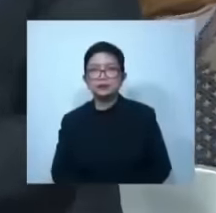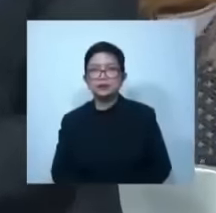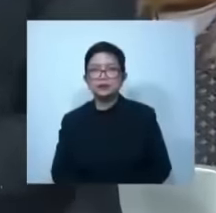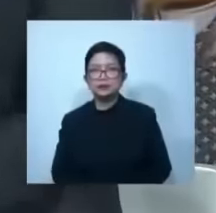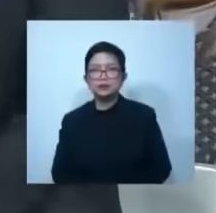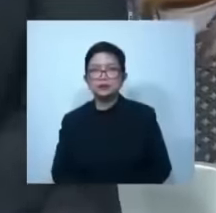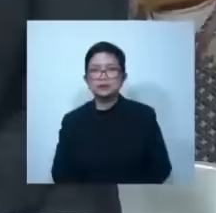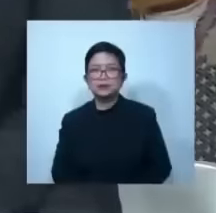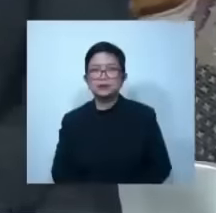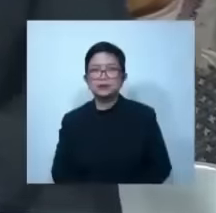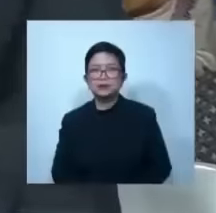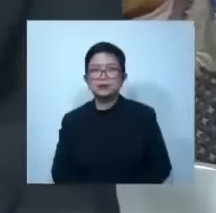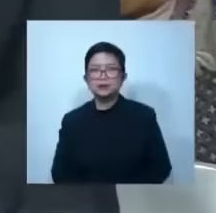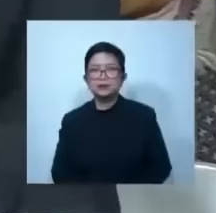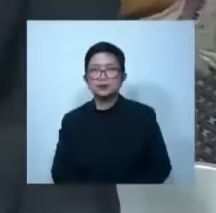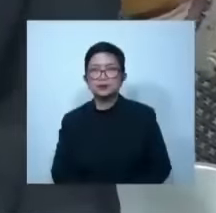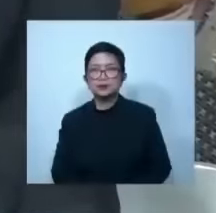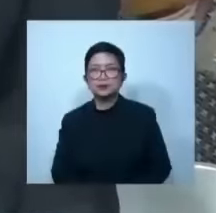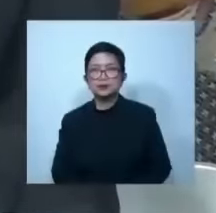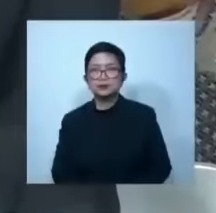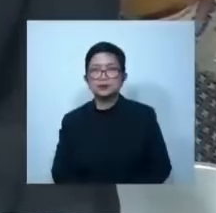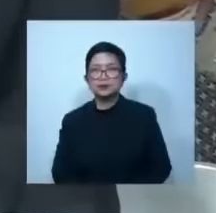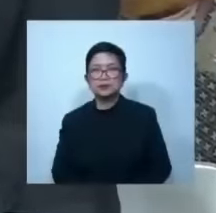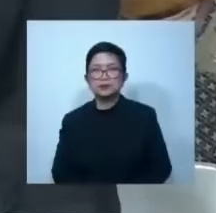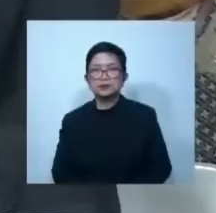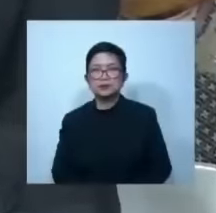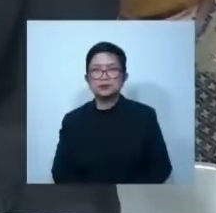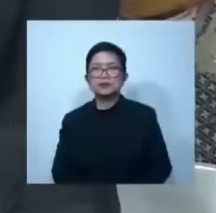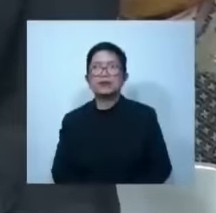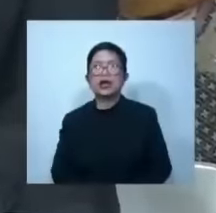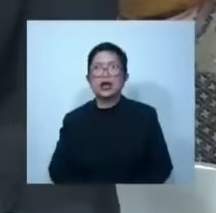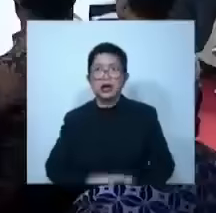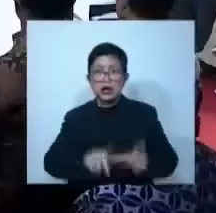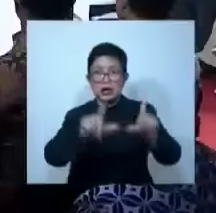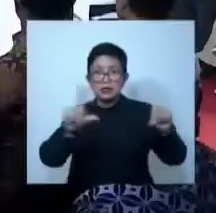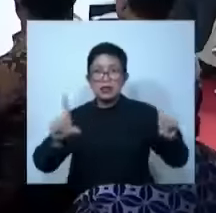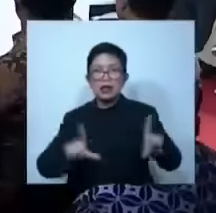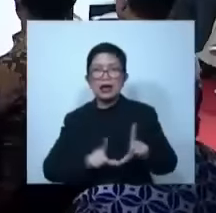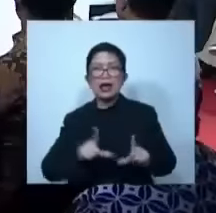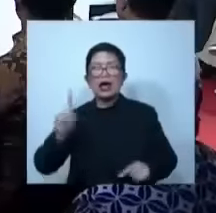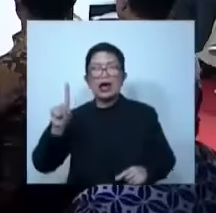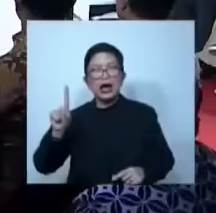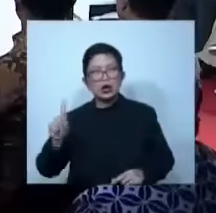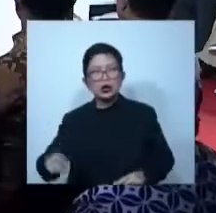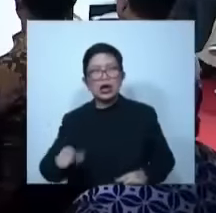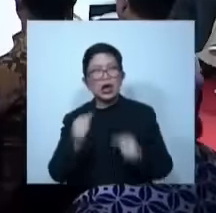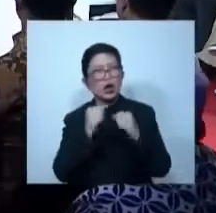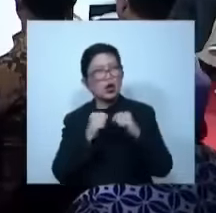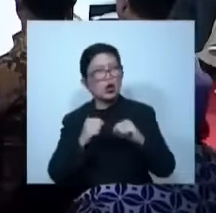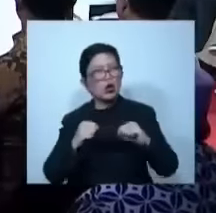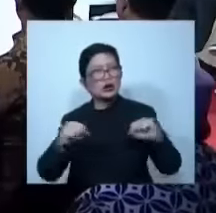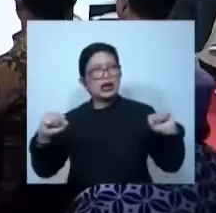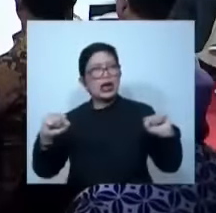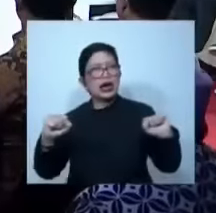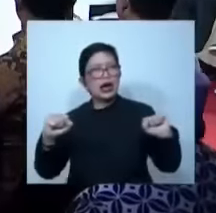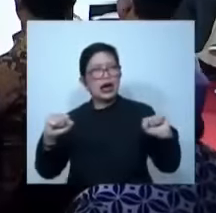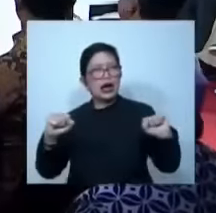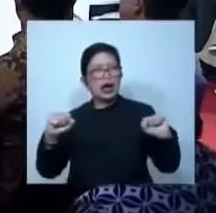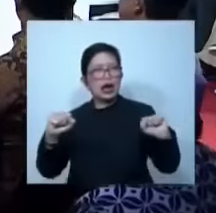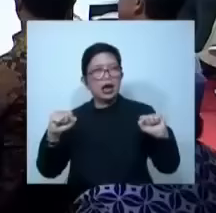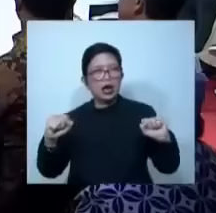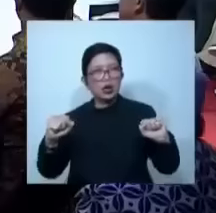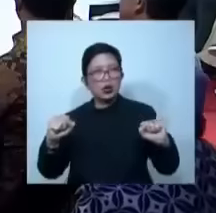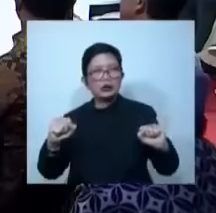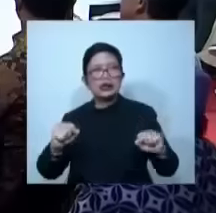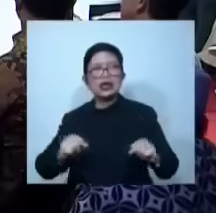Kita akan langsung bacakan. Konstitusi mengharuskan kekuasaan kehakiman dijalankan secara